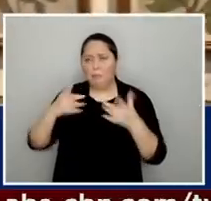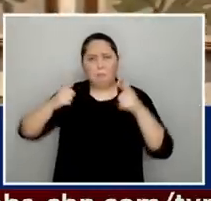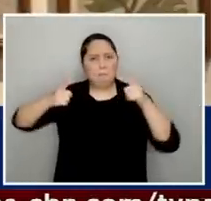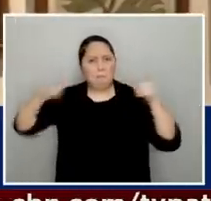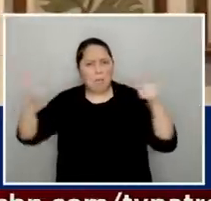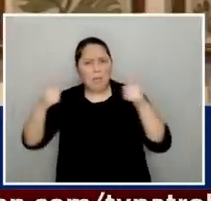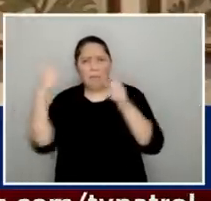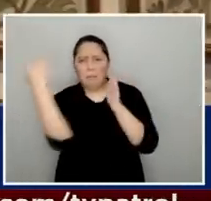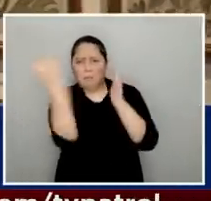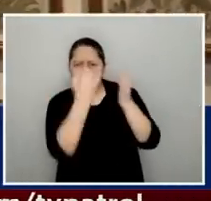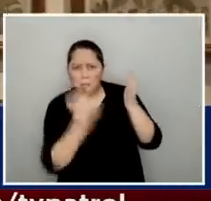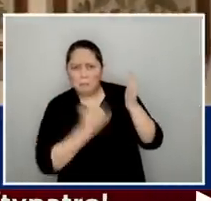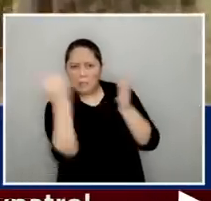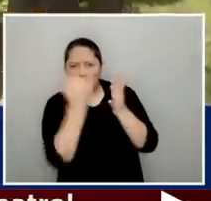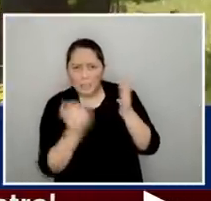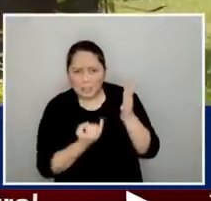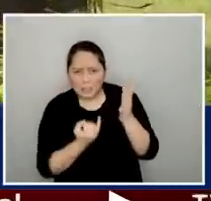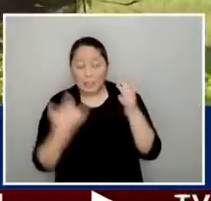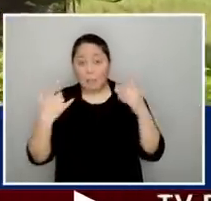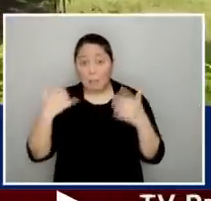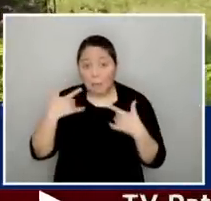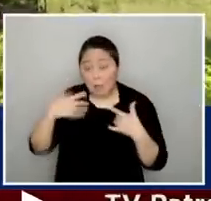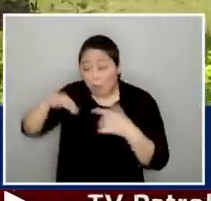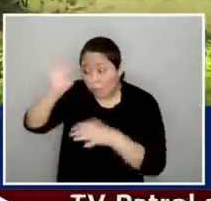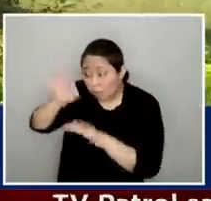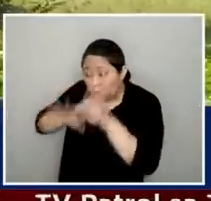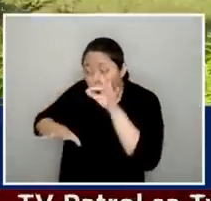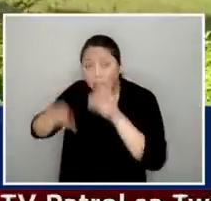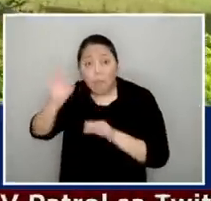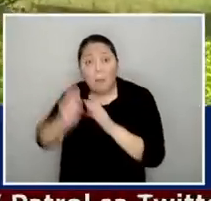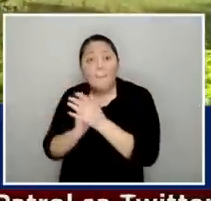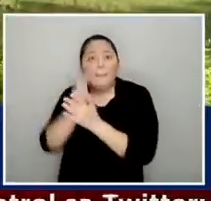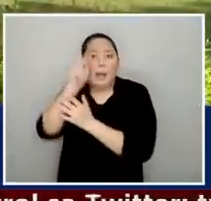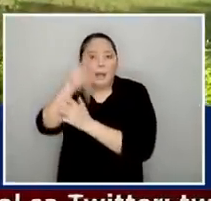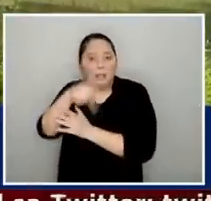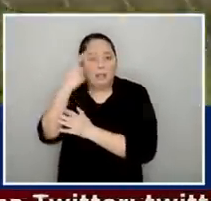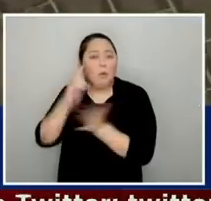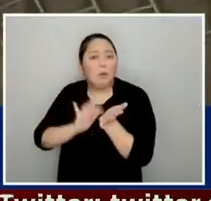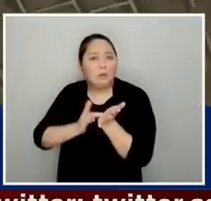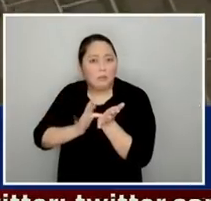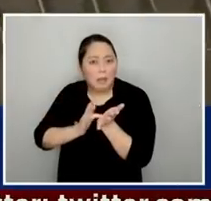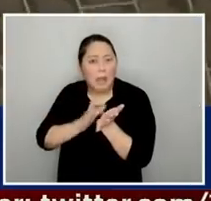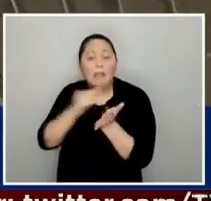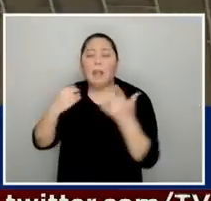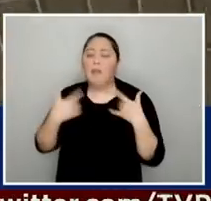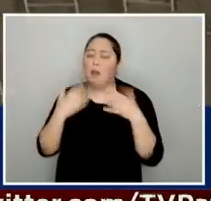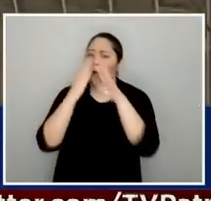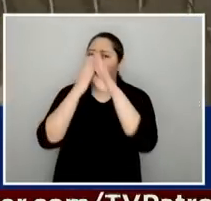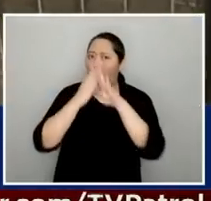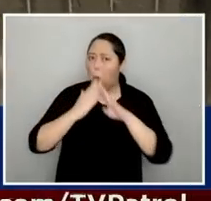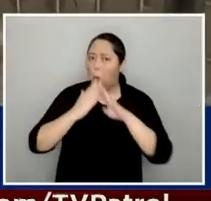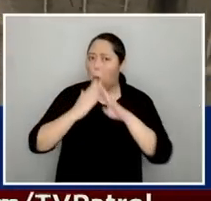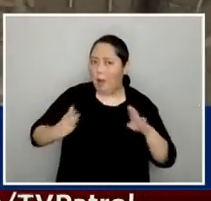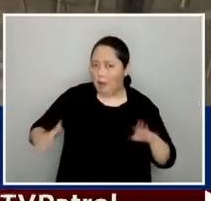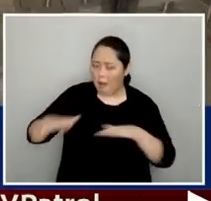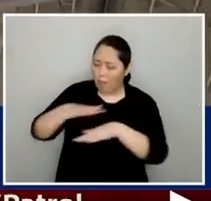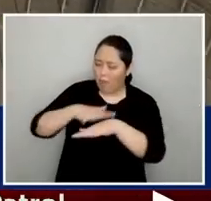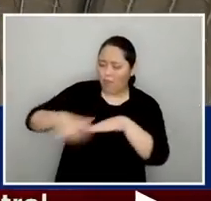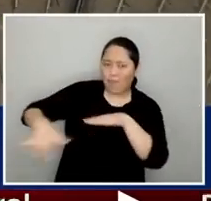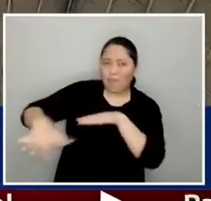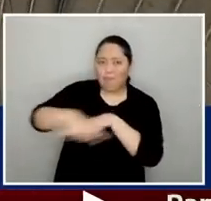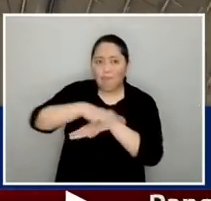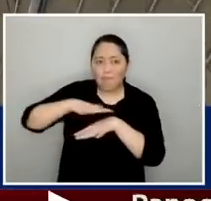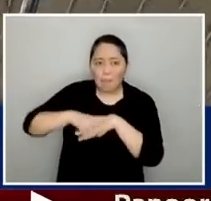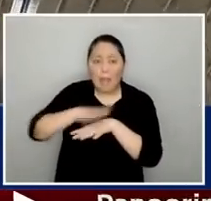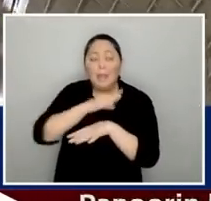na-discovering medicinal plants, at sa gitna, isang tahimik na hardin. Dito rin makikita ang pinakamatandang mural sa